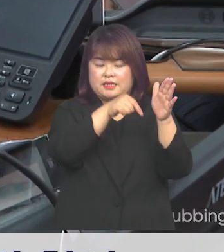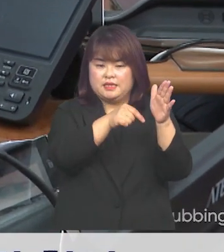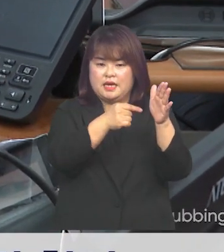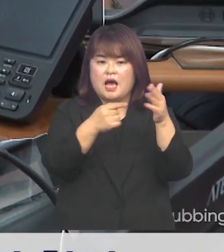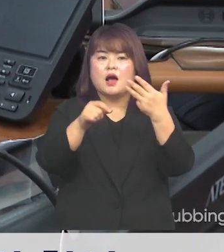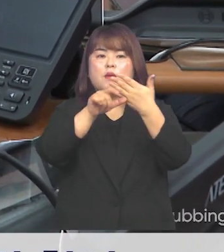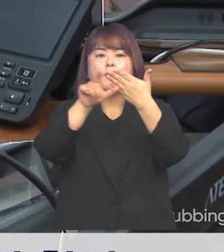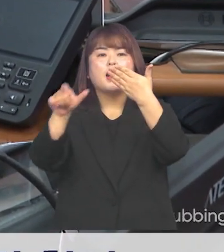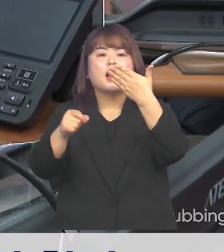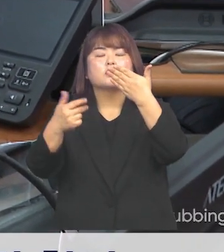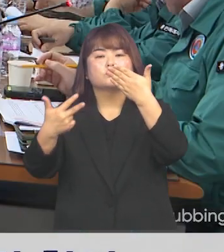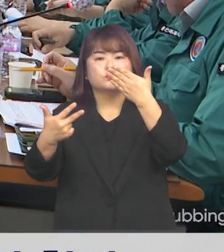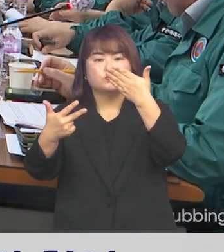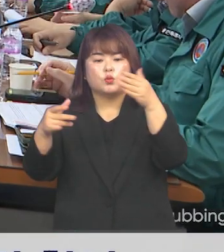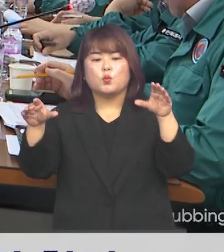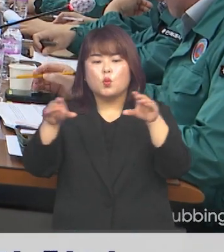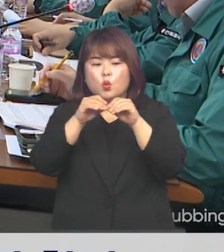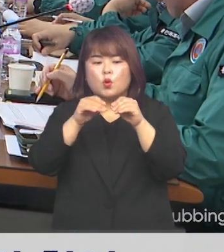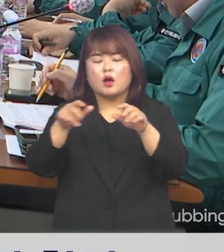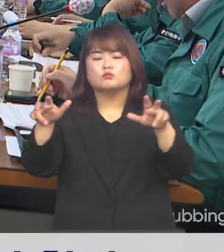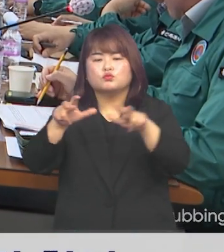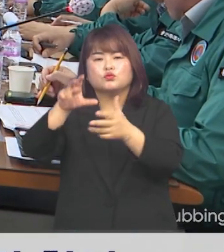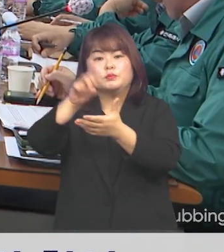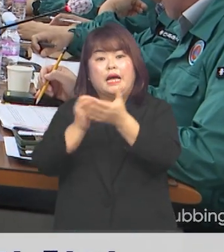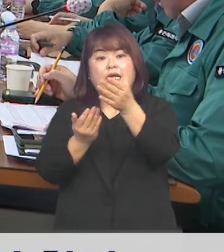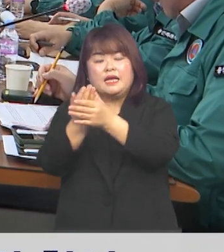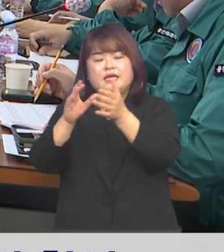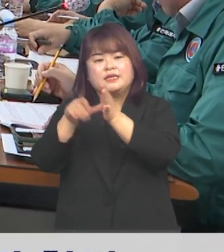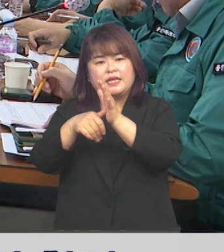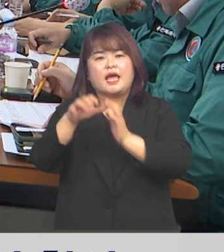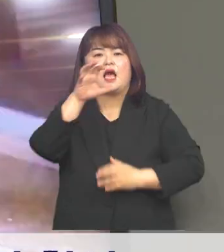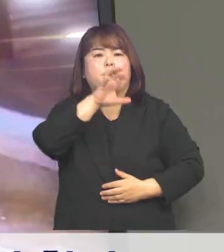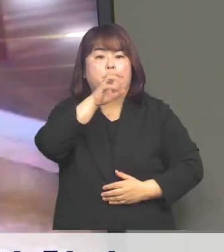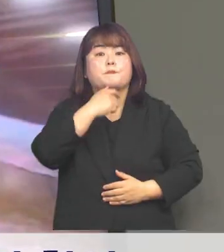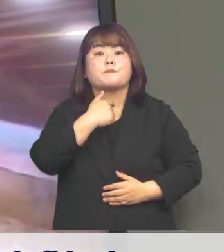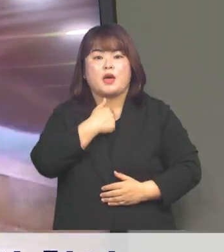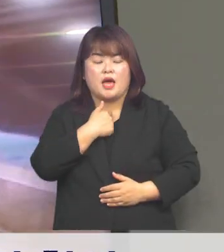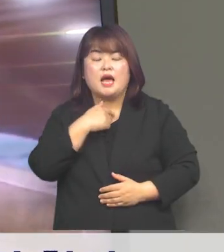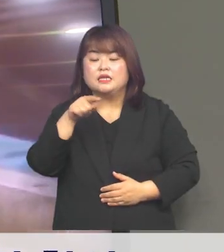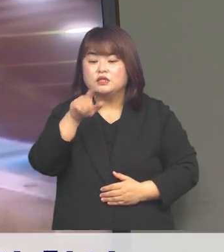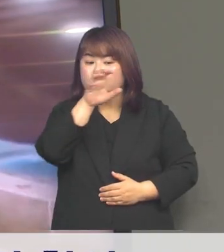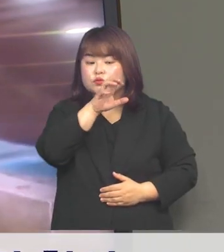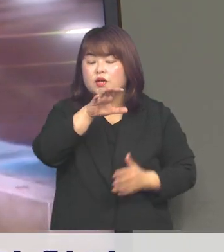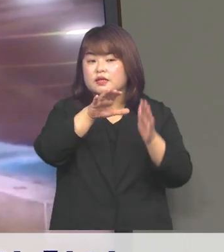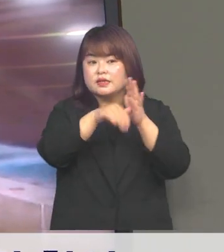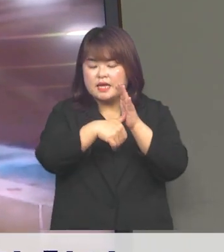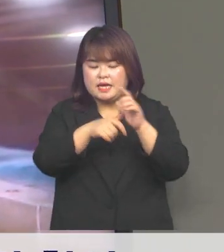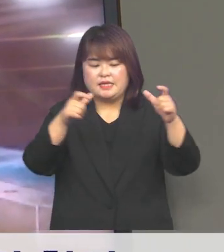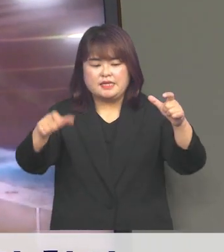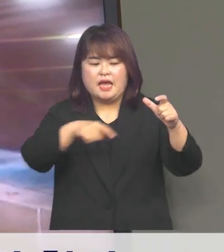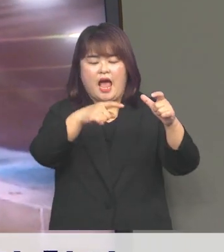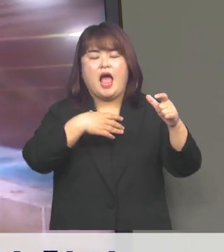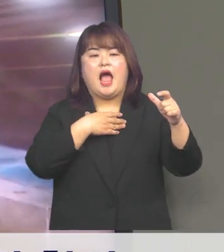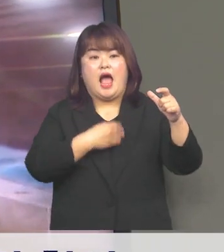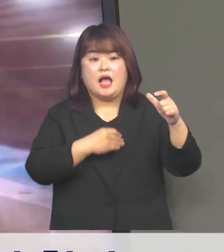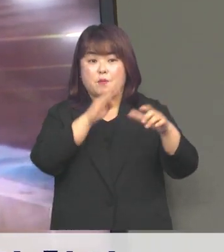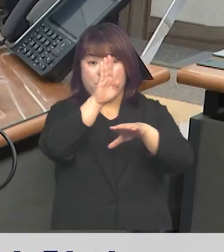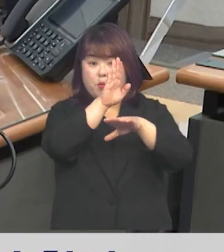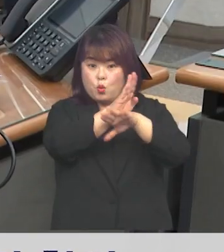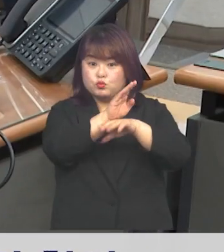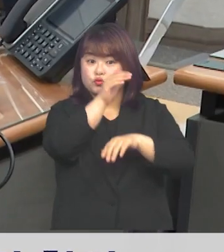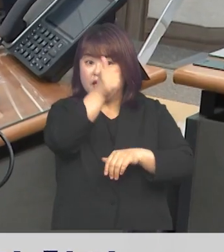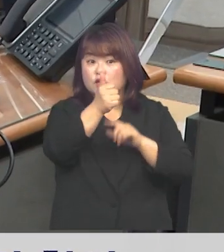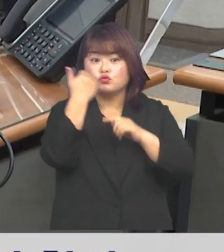용인특례시는 7일 복합 재난을 대비하여 재난대응 안전항복 훈련을 실시했습니다. 이번 훈련은